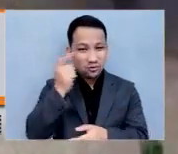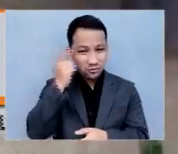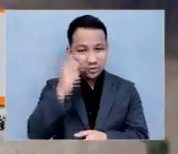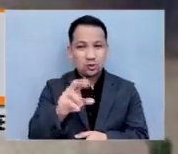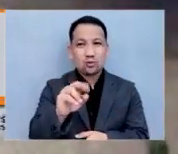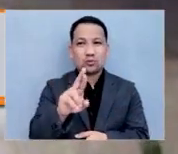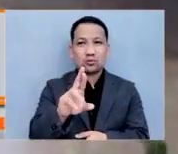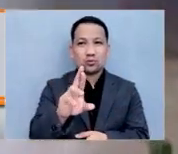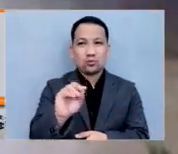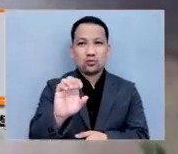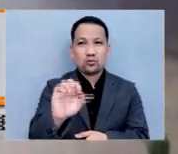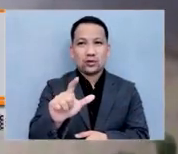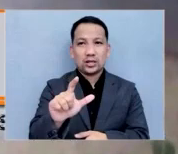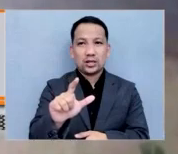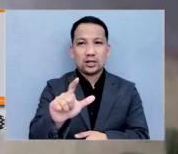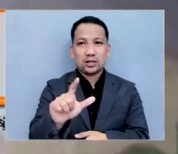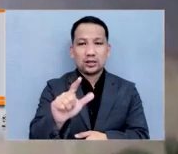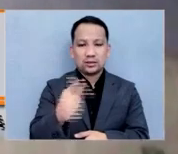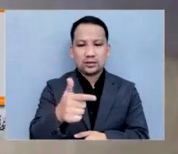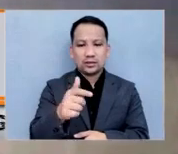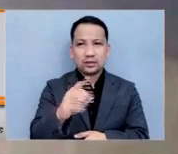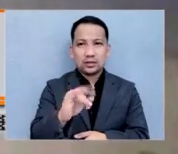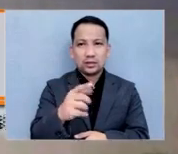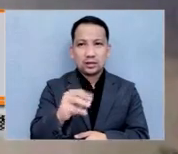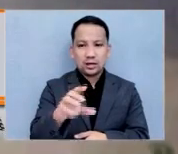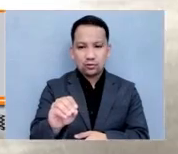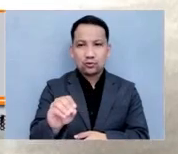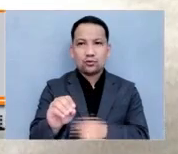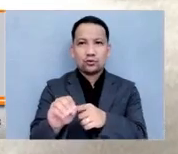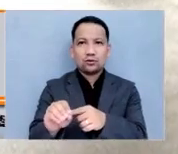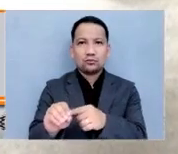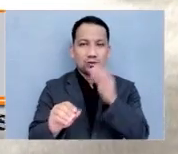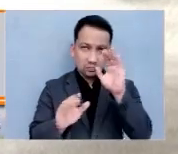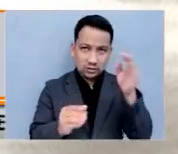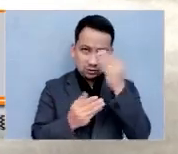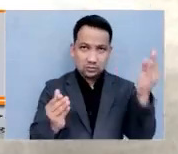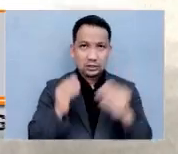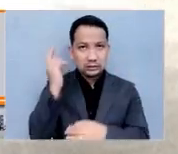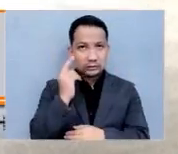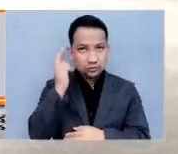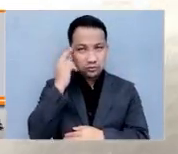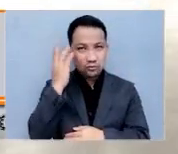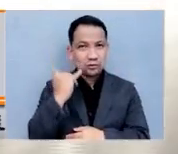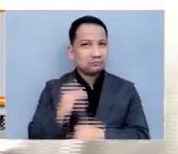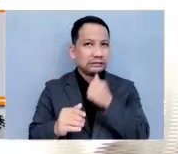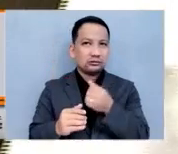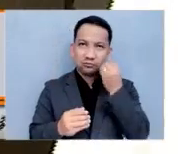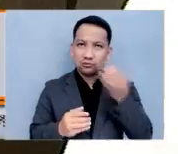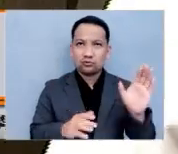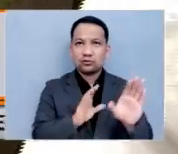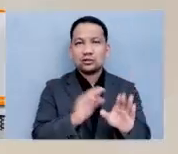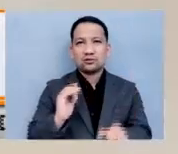noong Marso. Sagot ng kampo ni Teves sa panawagan ng kanyang kapartido, may mabigat na dahilan kung bakit ayaw umuwi